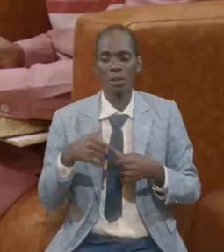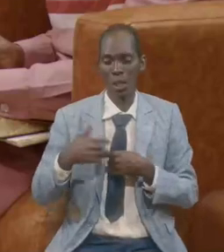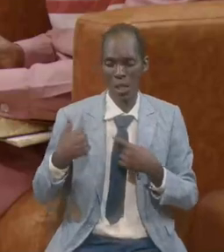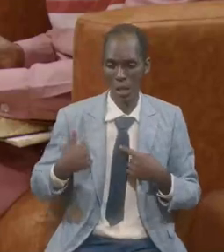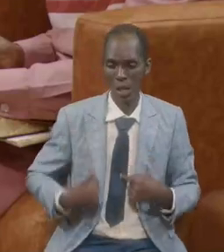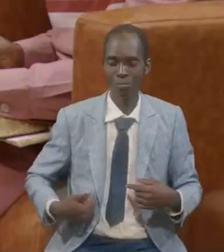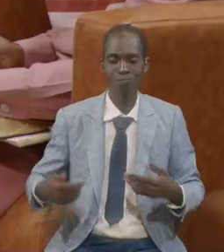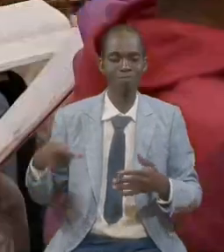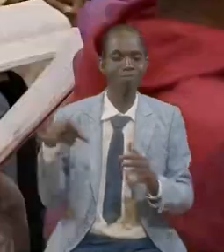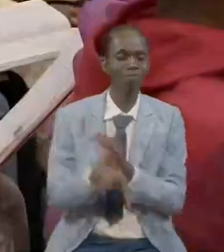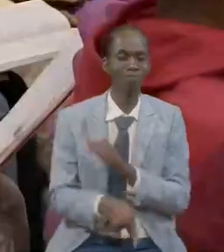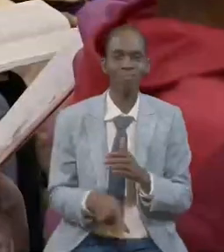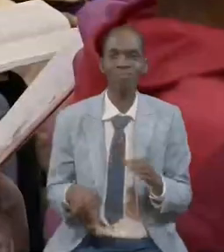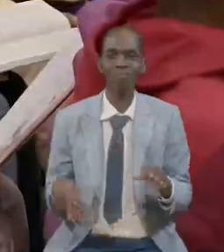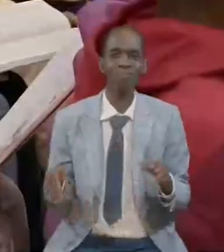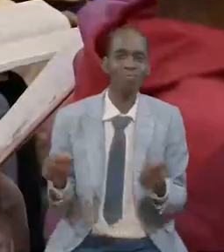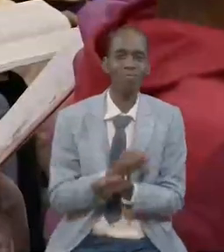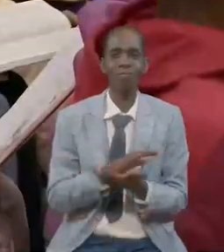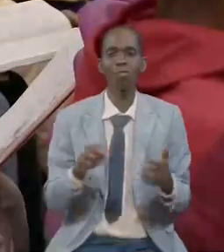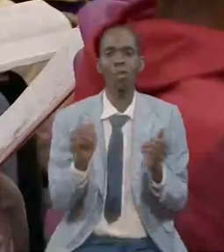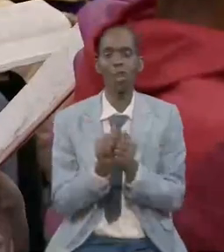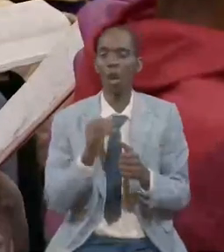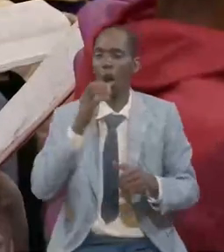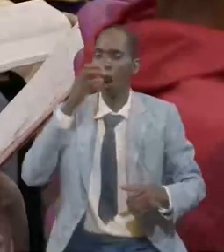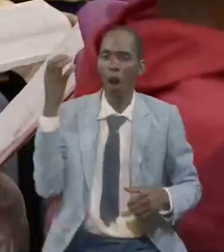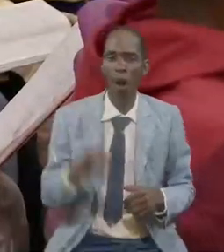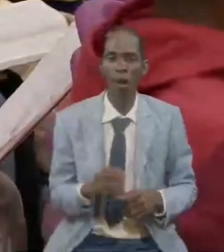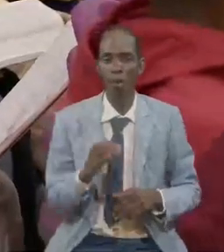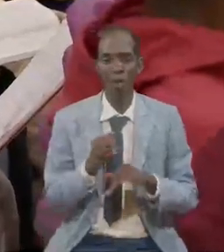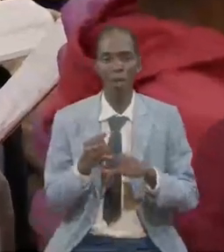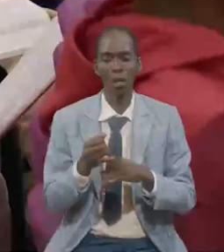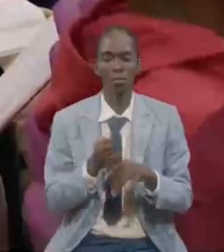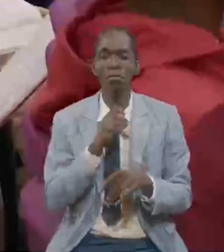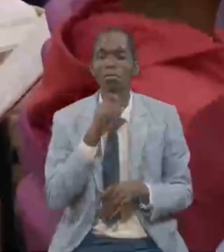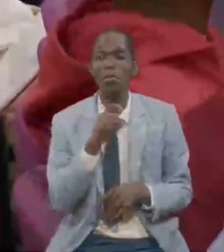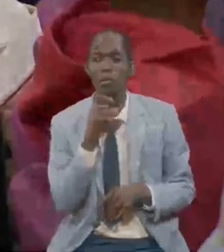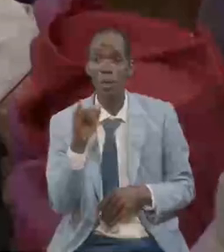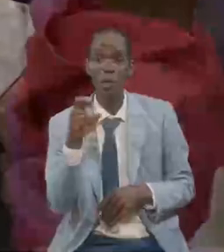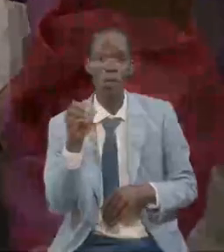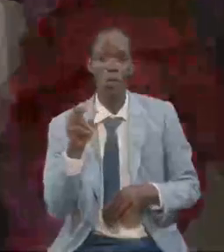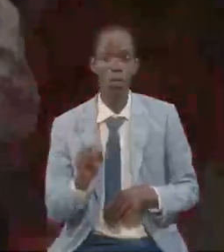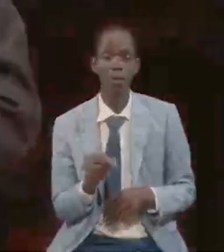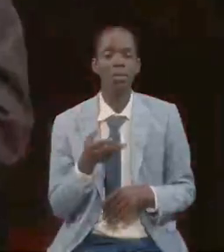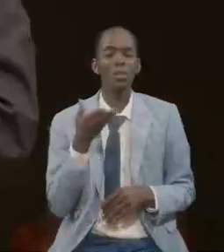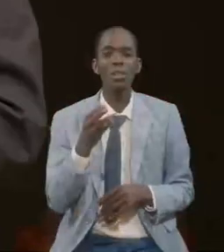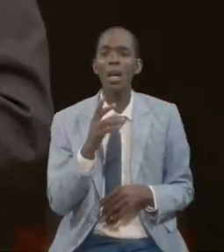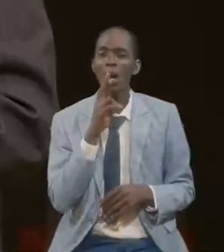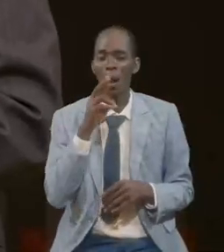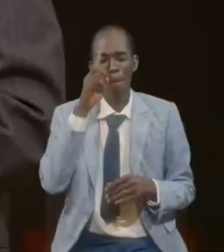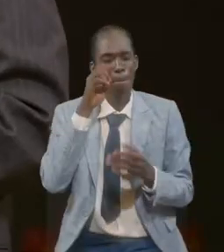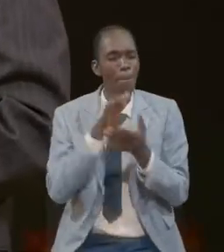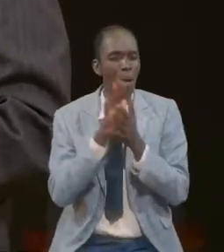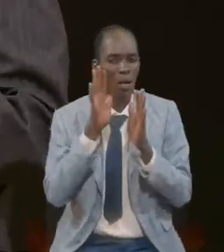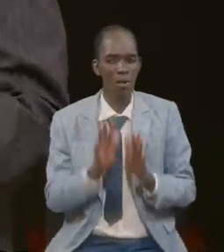flétrissure dans leur propre conscience. Il y a des croyants qui sont toujours fermes, il y a des croyants